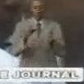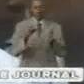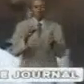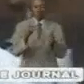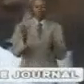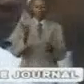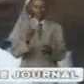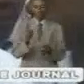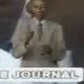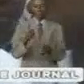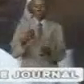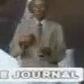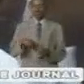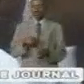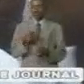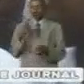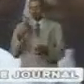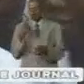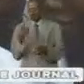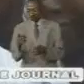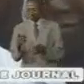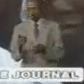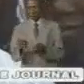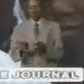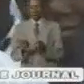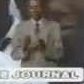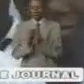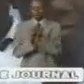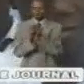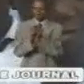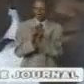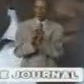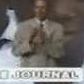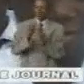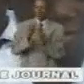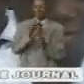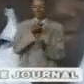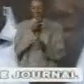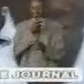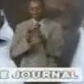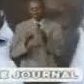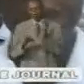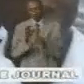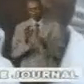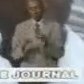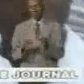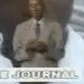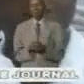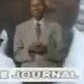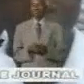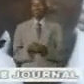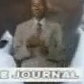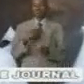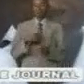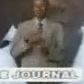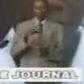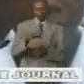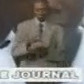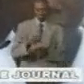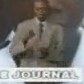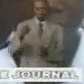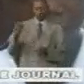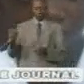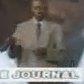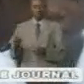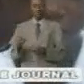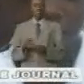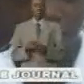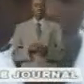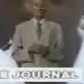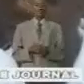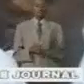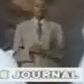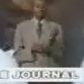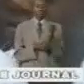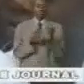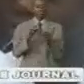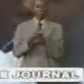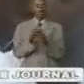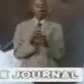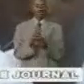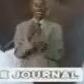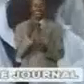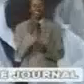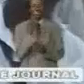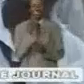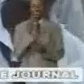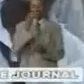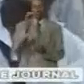cadres des gens qui ne savent pas quelques règles d'hygiène, parce que c'est à partir aussi de ces genres de saletés qu'il y a